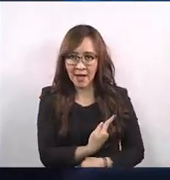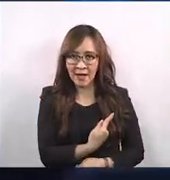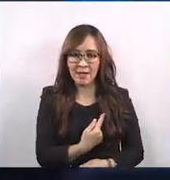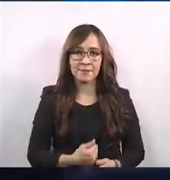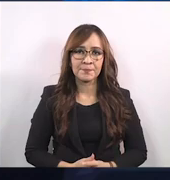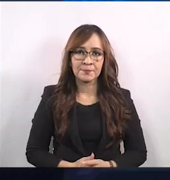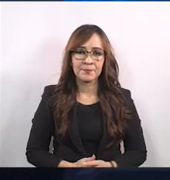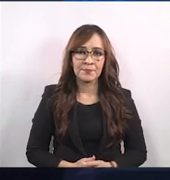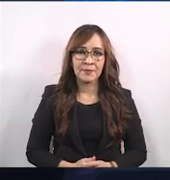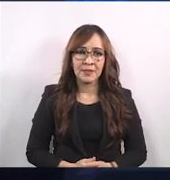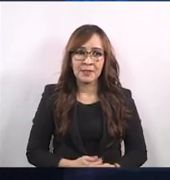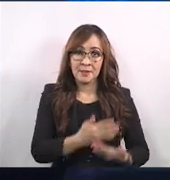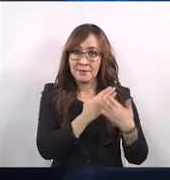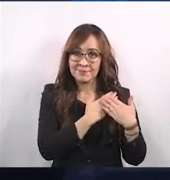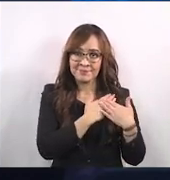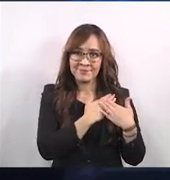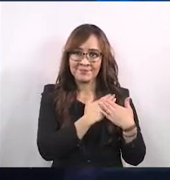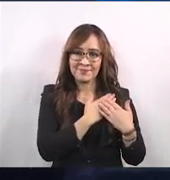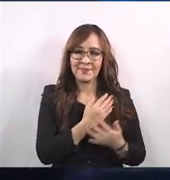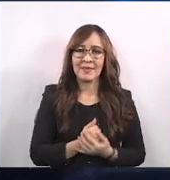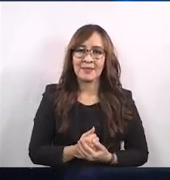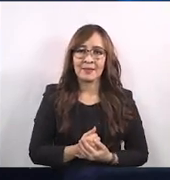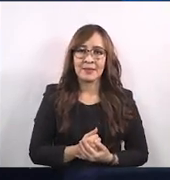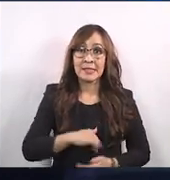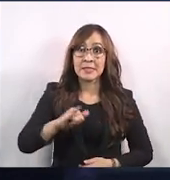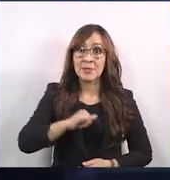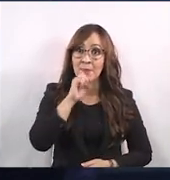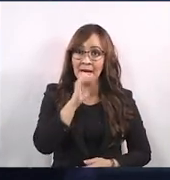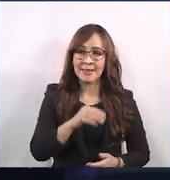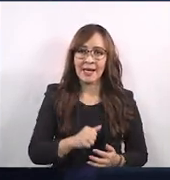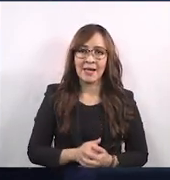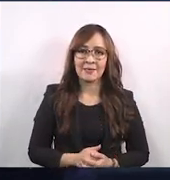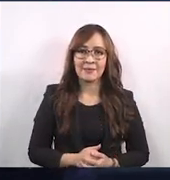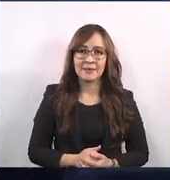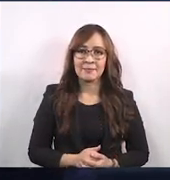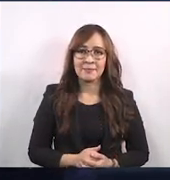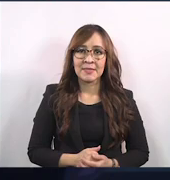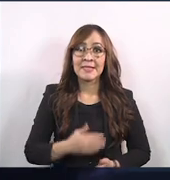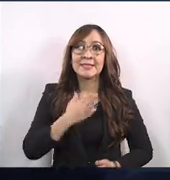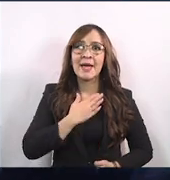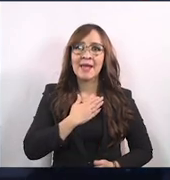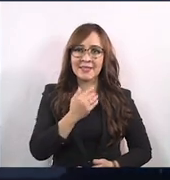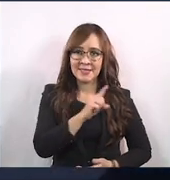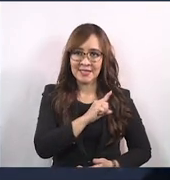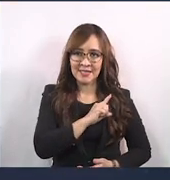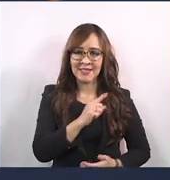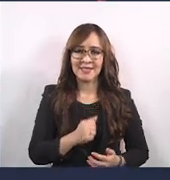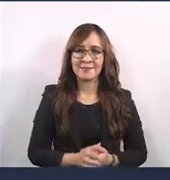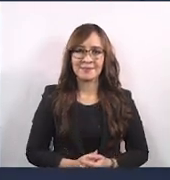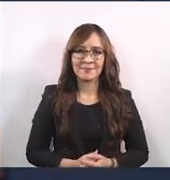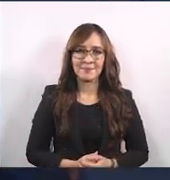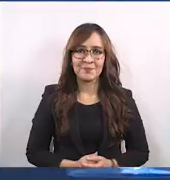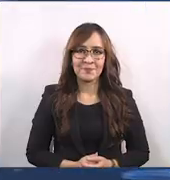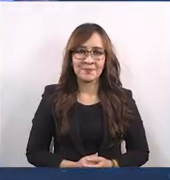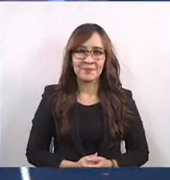Hello Letakkan Kanan Salah di dalam sama-sama bilang pihak saya ya Lemes Iya kan kan kita udah